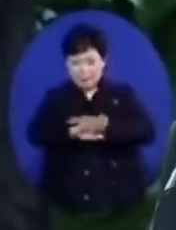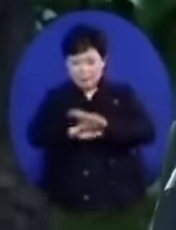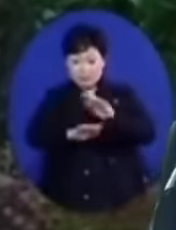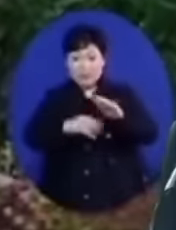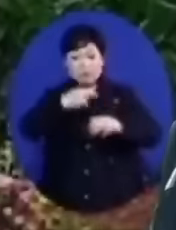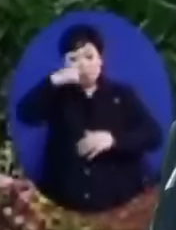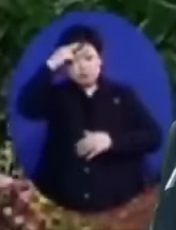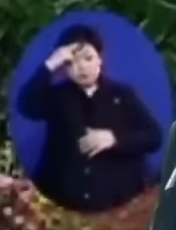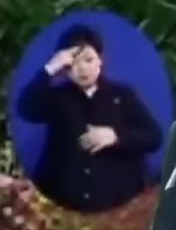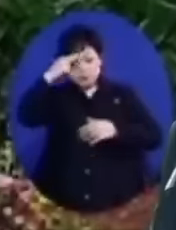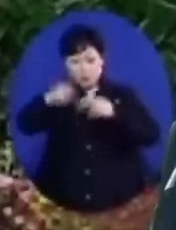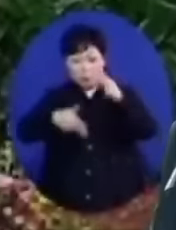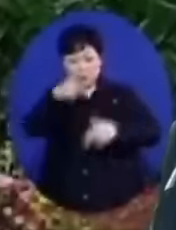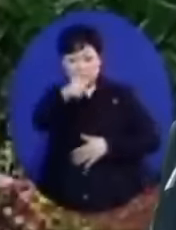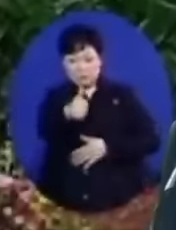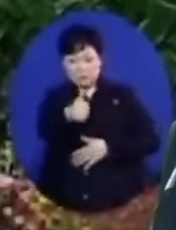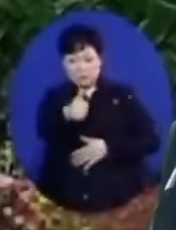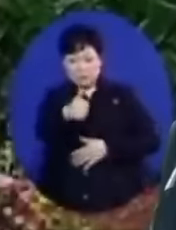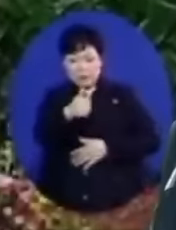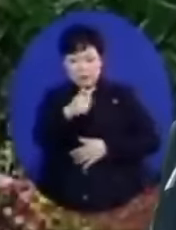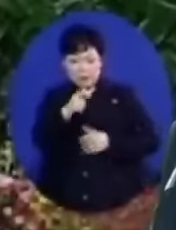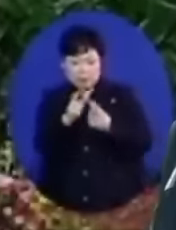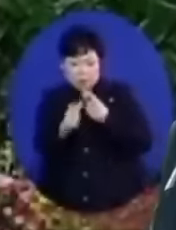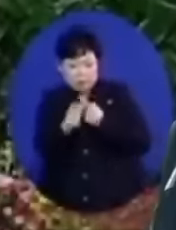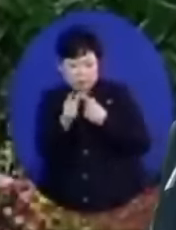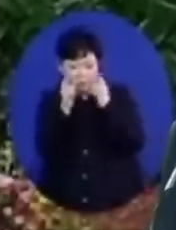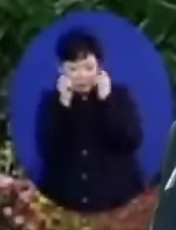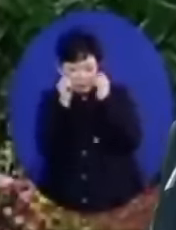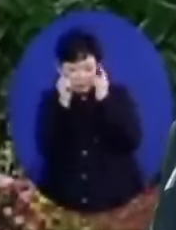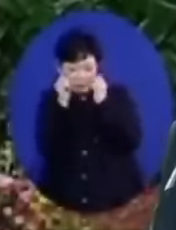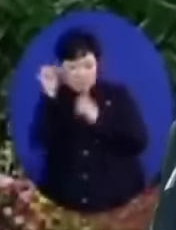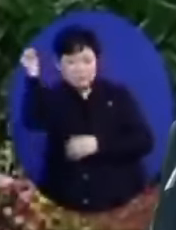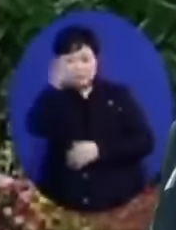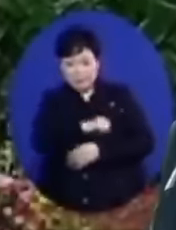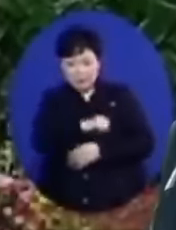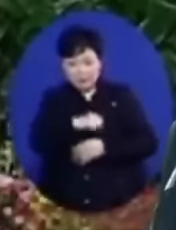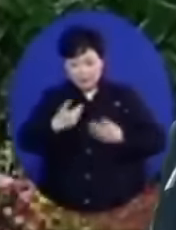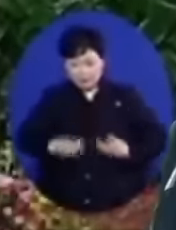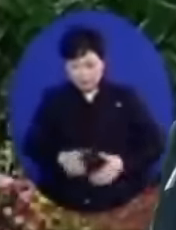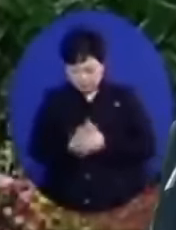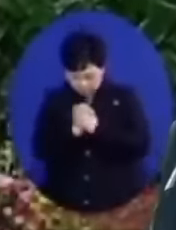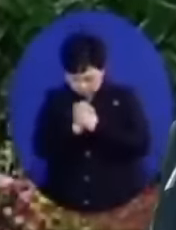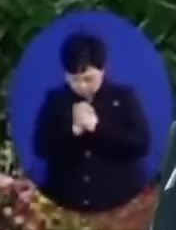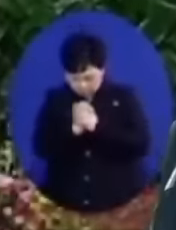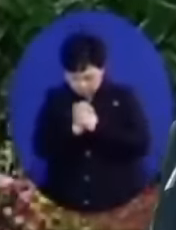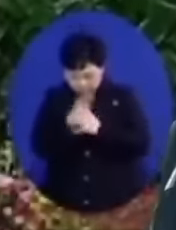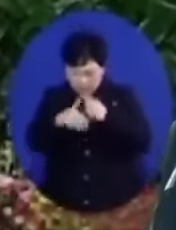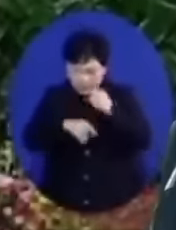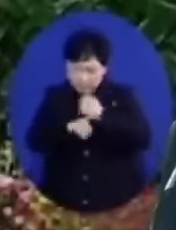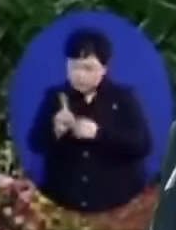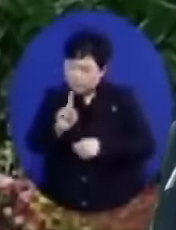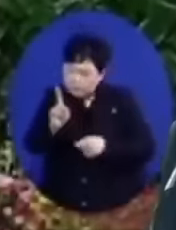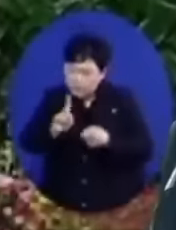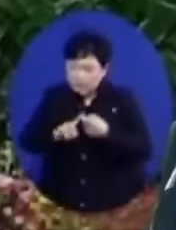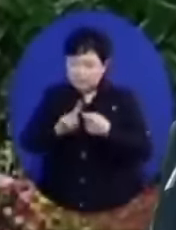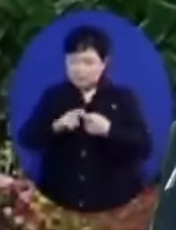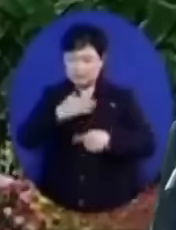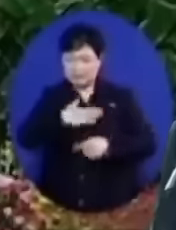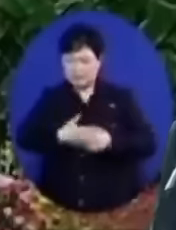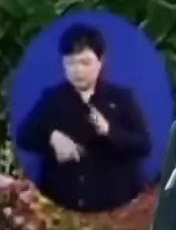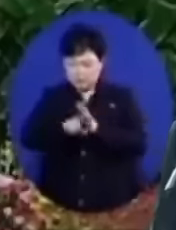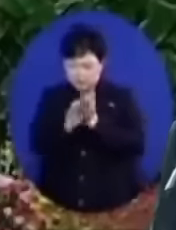밤에 고민하느라 찬잠도 못 잤습니다. 그는 새벽에 조용히 기도하며 하나님 뜻이 무엇인지 알기